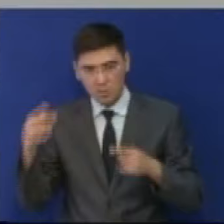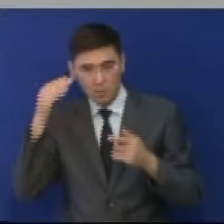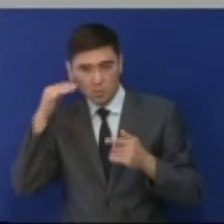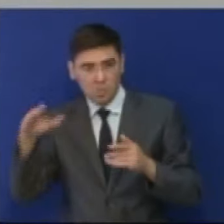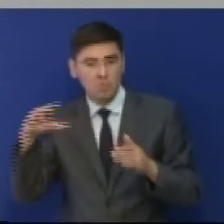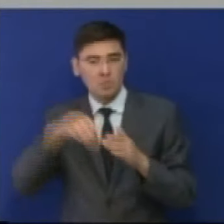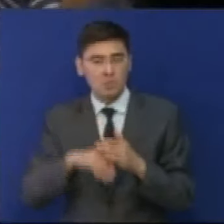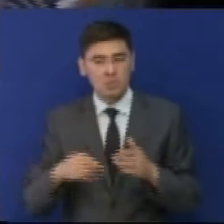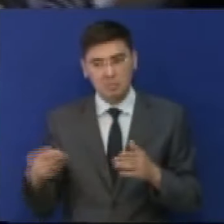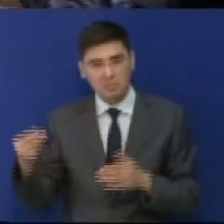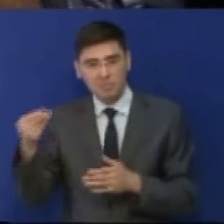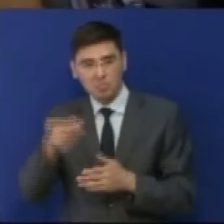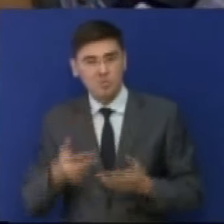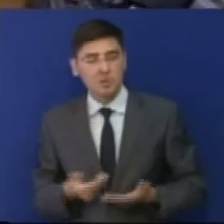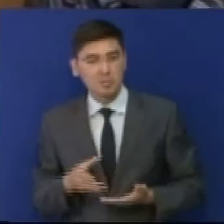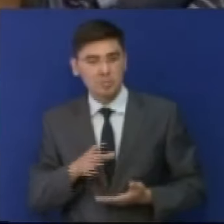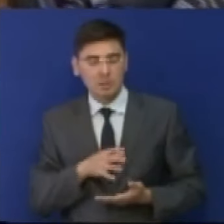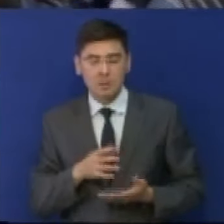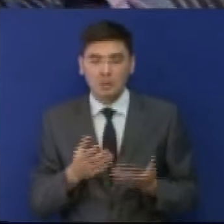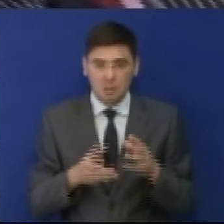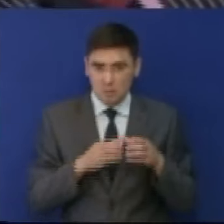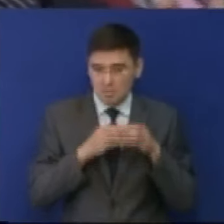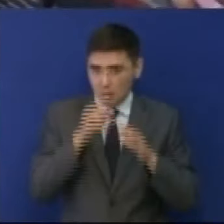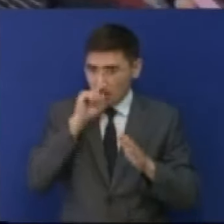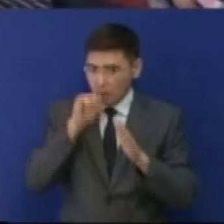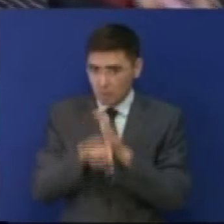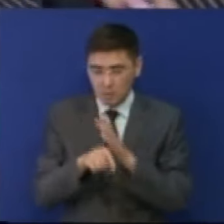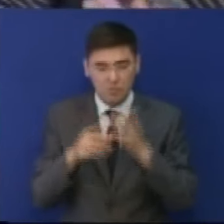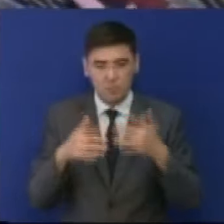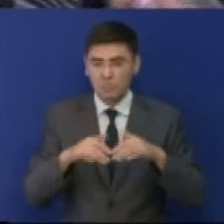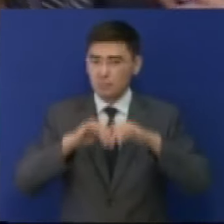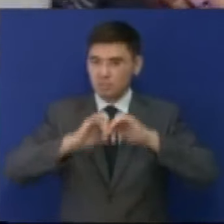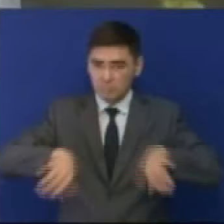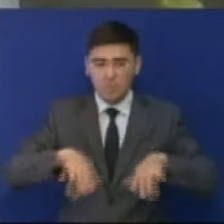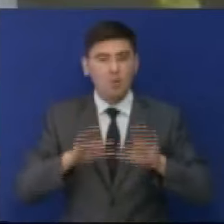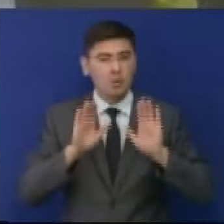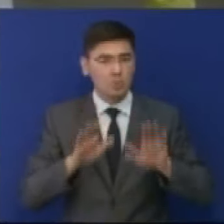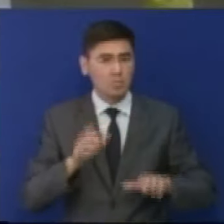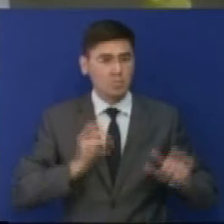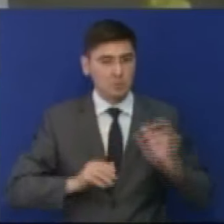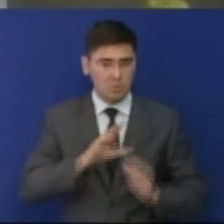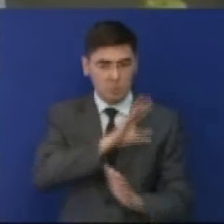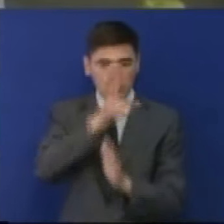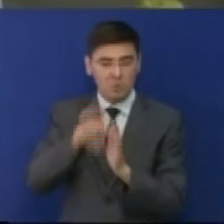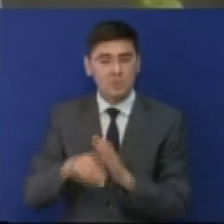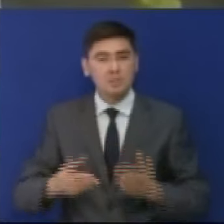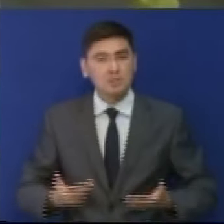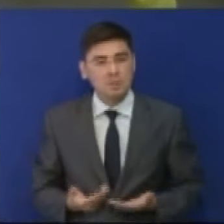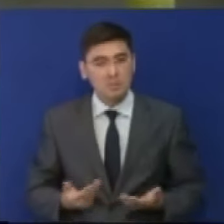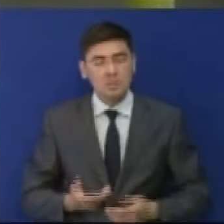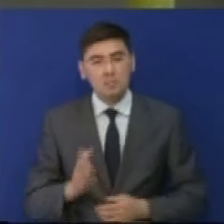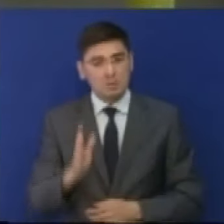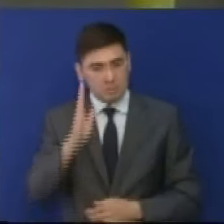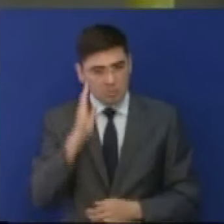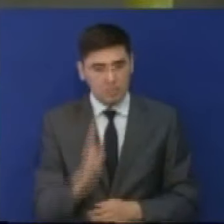мониторинговой группы этот вопрос решился. Отныне общежитие будет работать только для студентов. Более того, теперь представители общественности намерены проработать